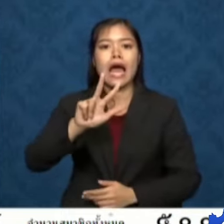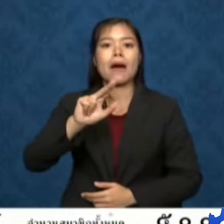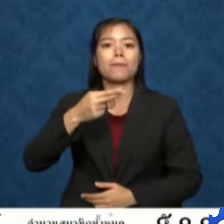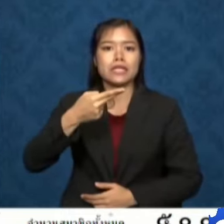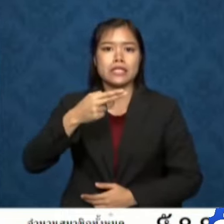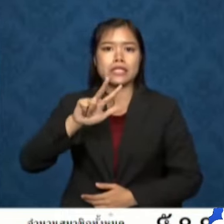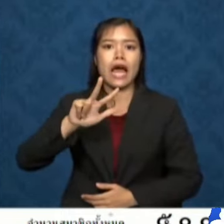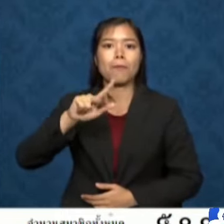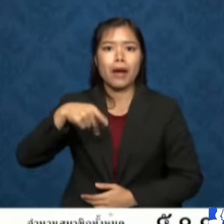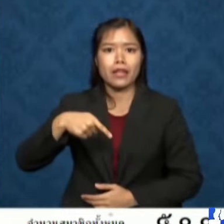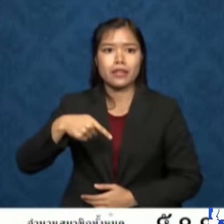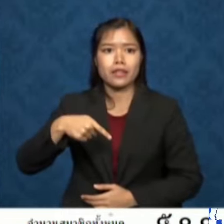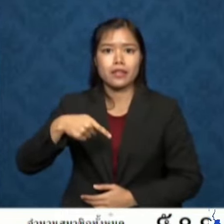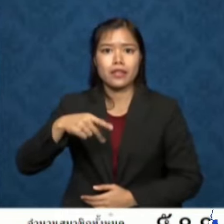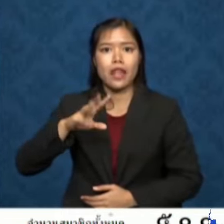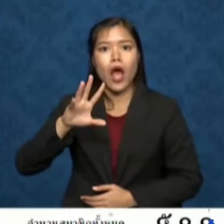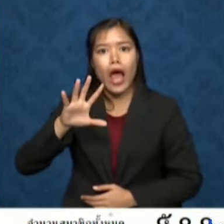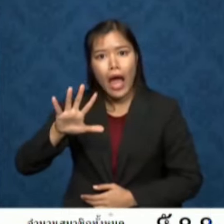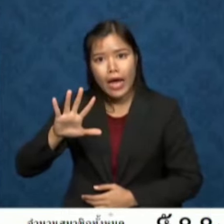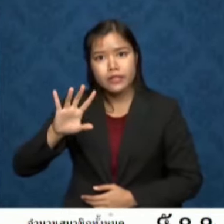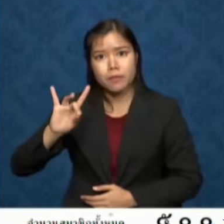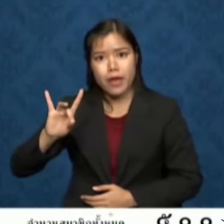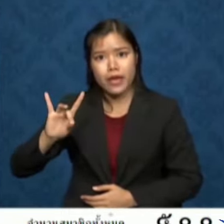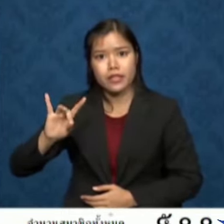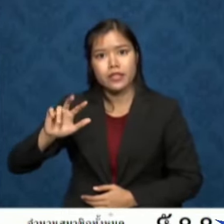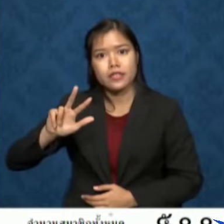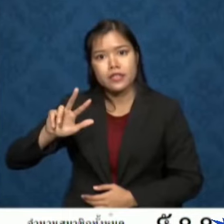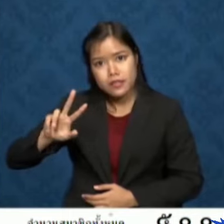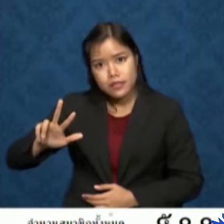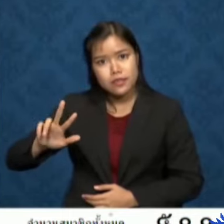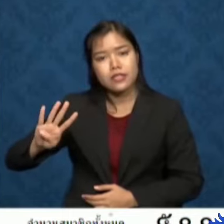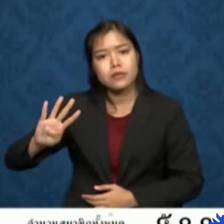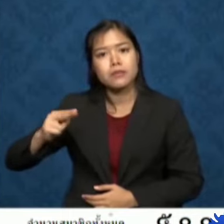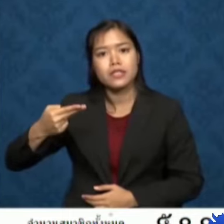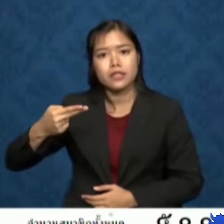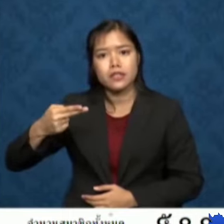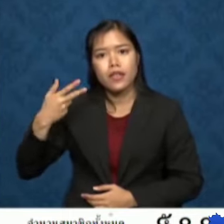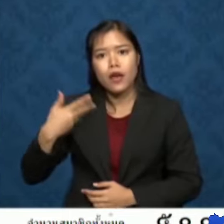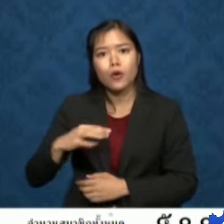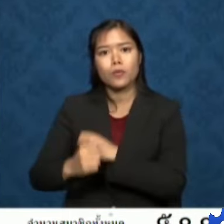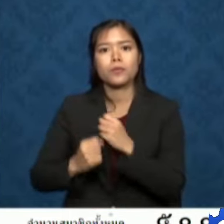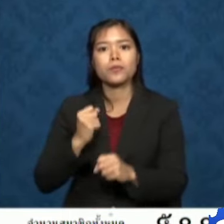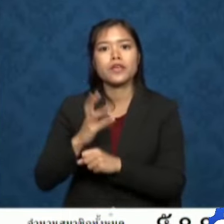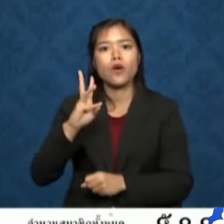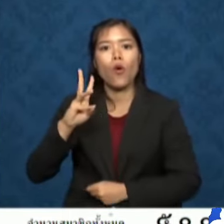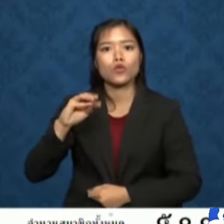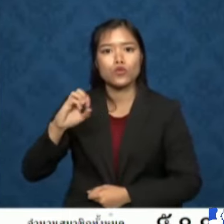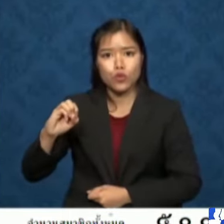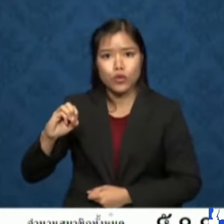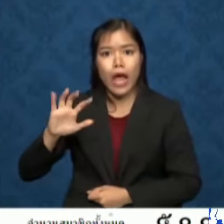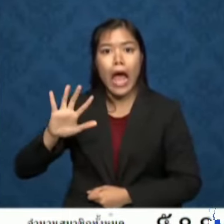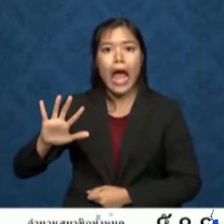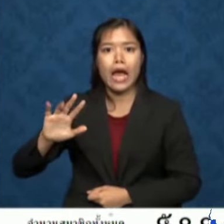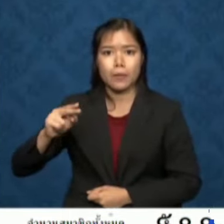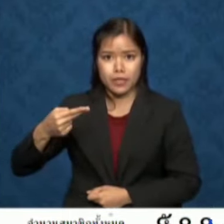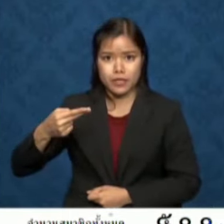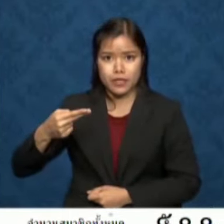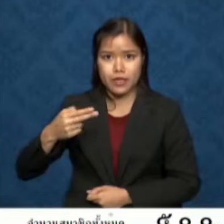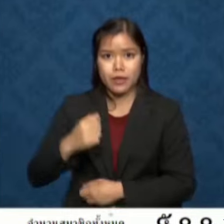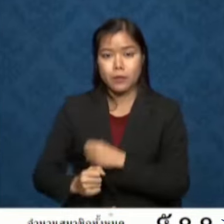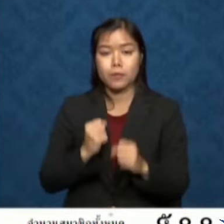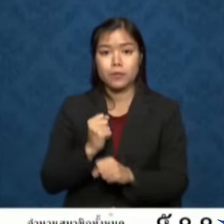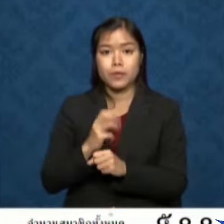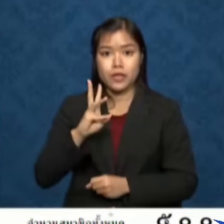ปี 58กลายเป็น43,000ปี 59กลายเป็น 47,000ปี 60กลายเป็น 50,000ปี